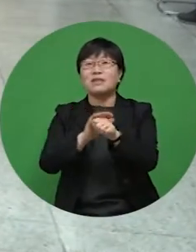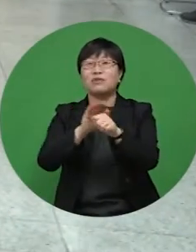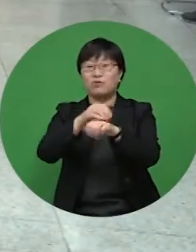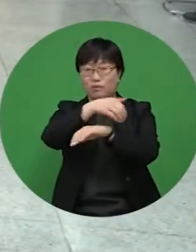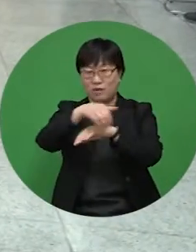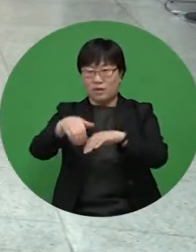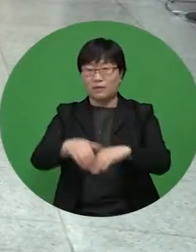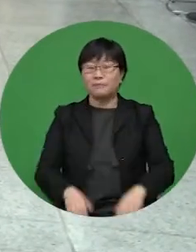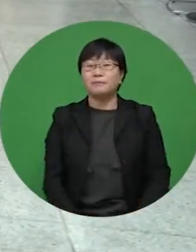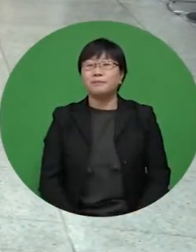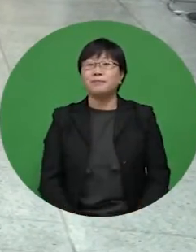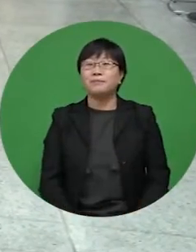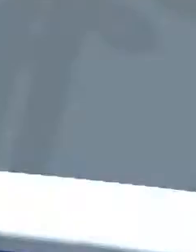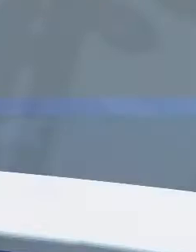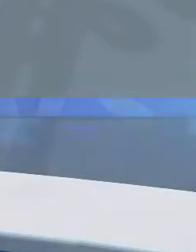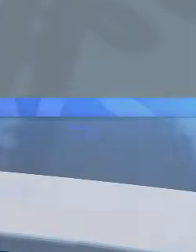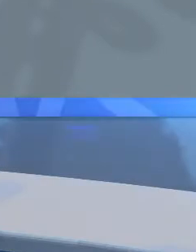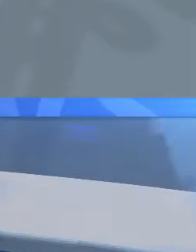실어줄 예정입니다.